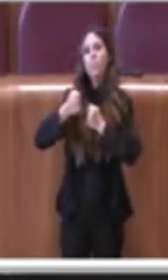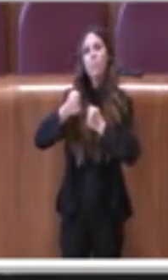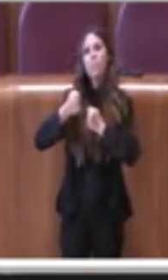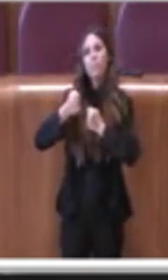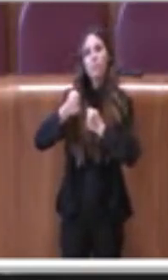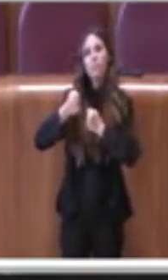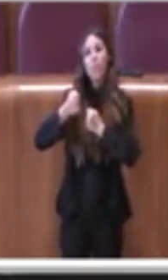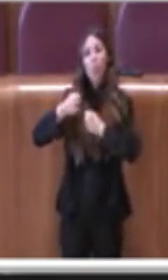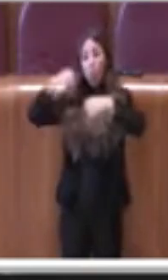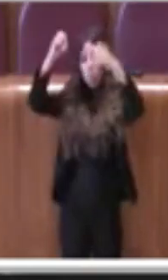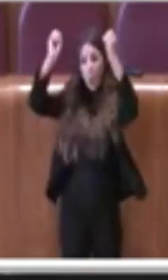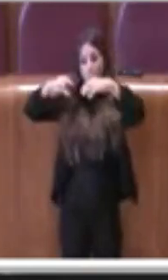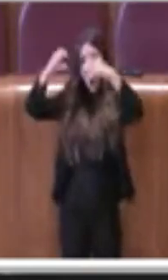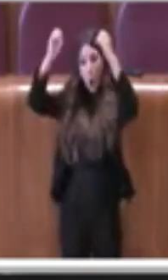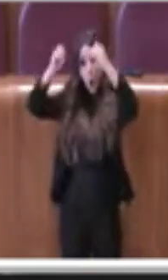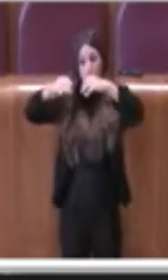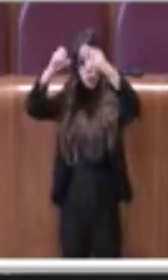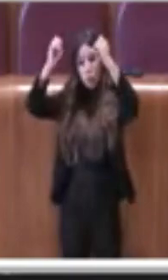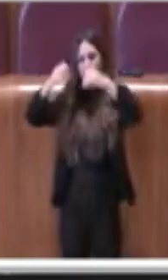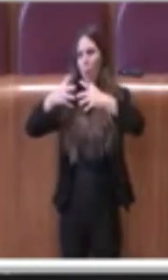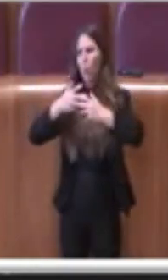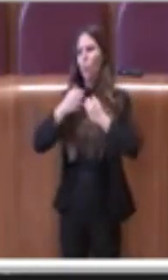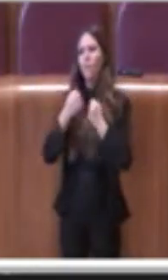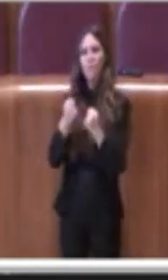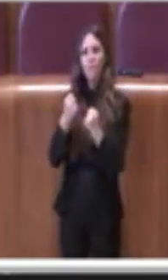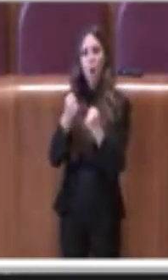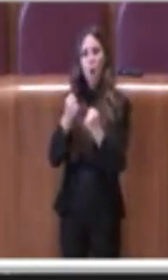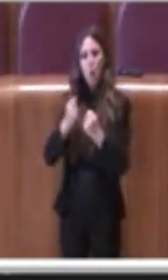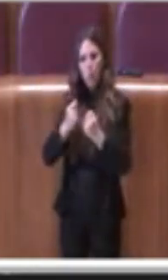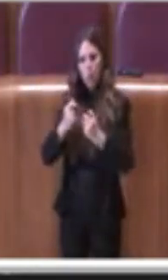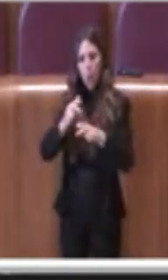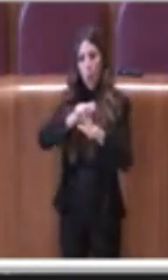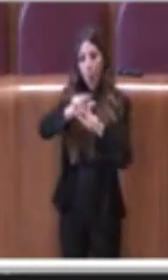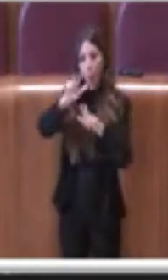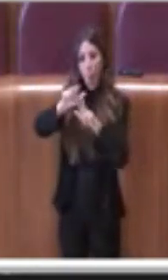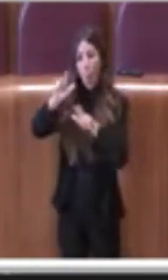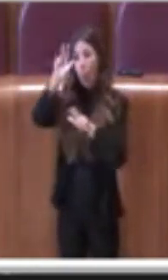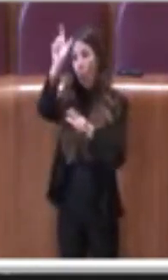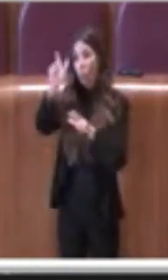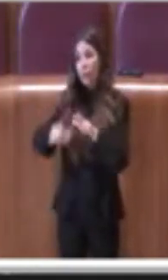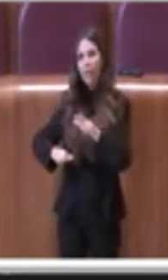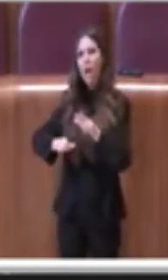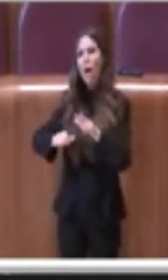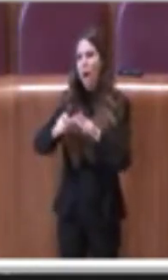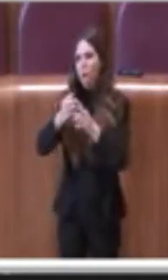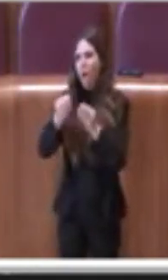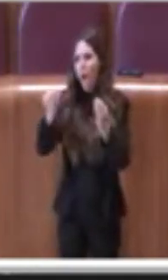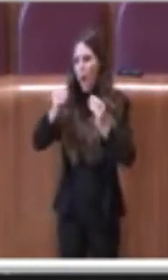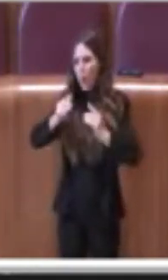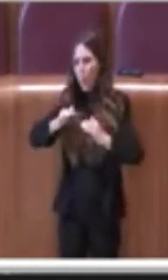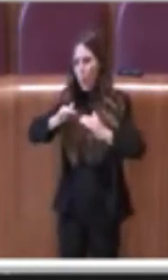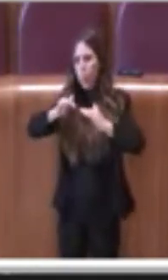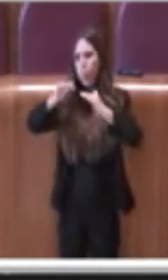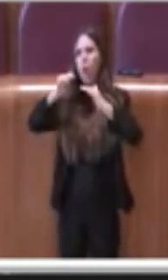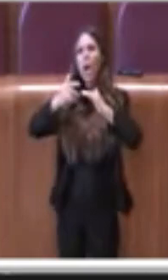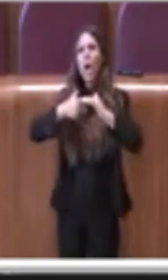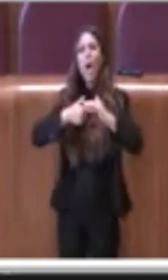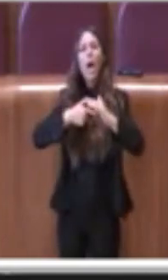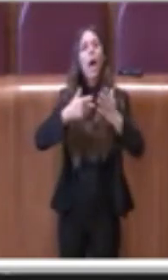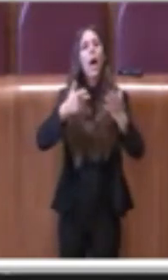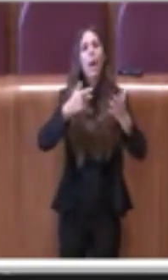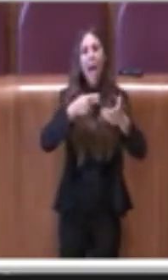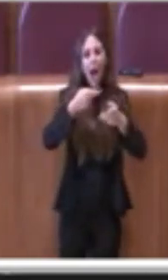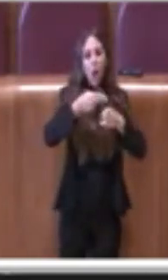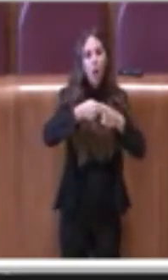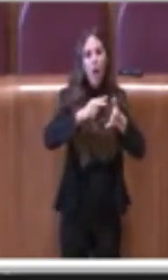di quantità di acqua, creando allagamenti in molti comuni italiani. Purtroppo per Roma il problema è la Raggi e per gli altri comuni